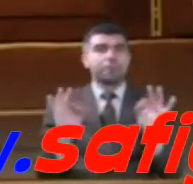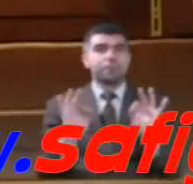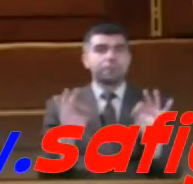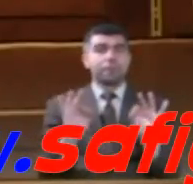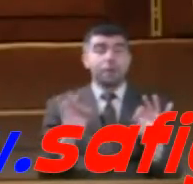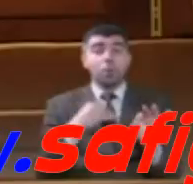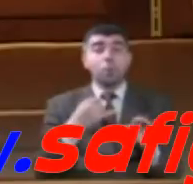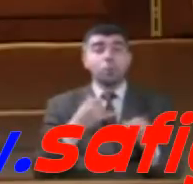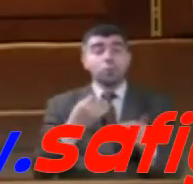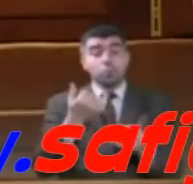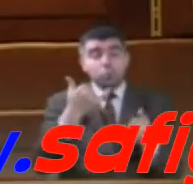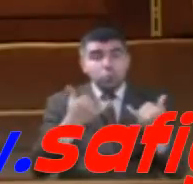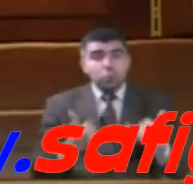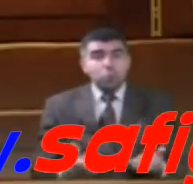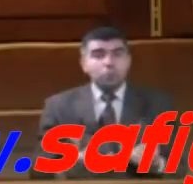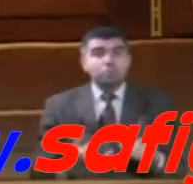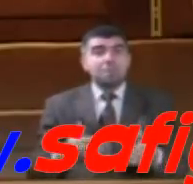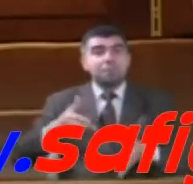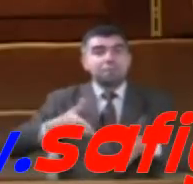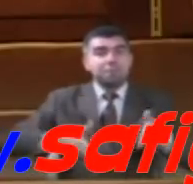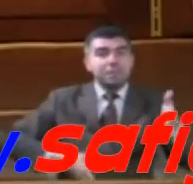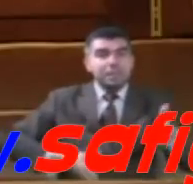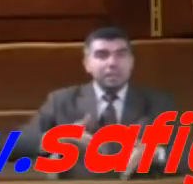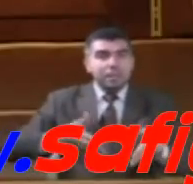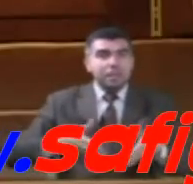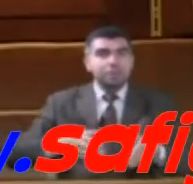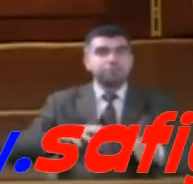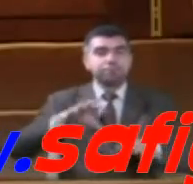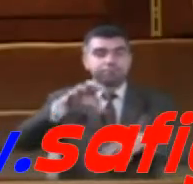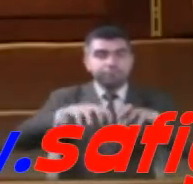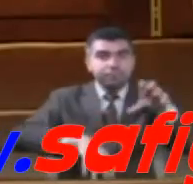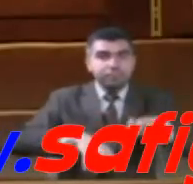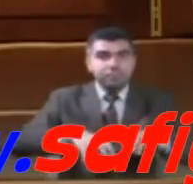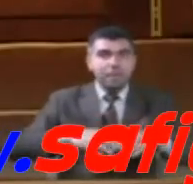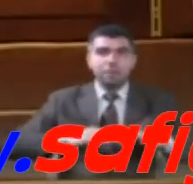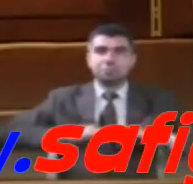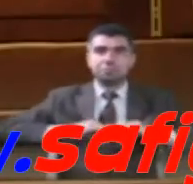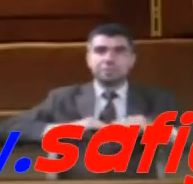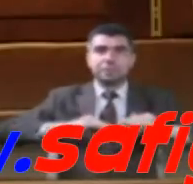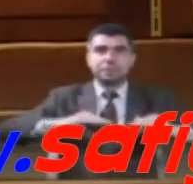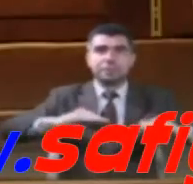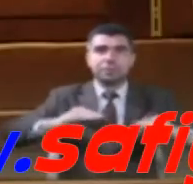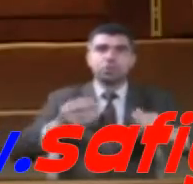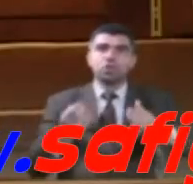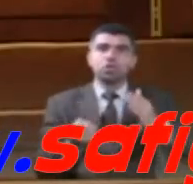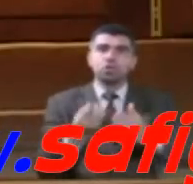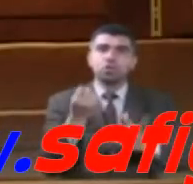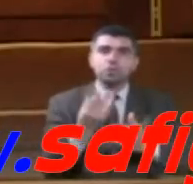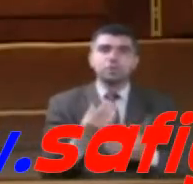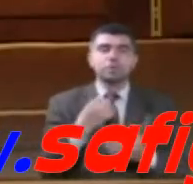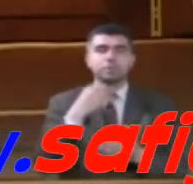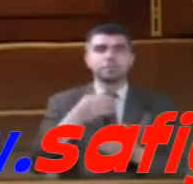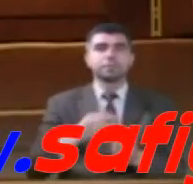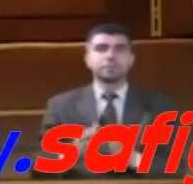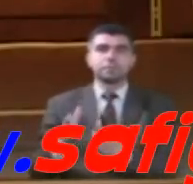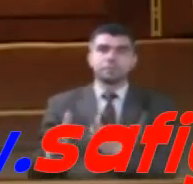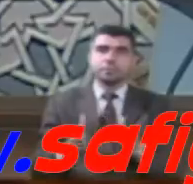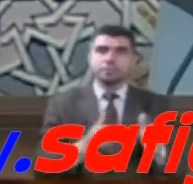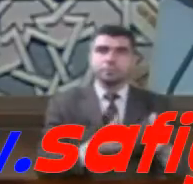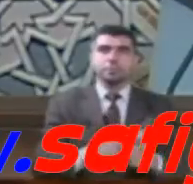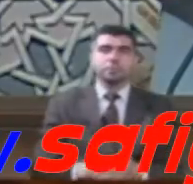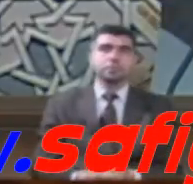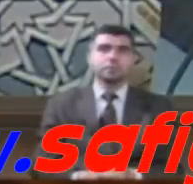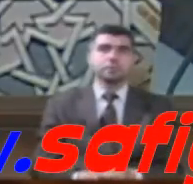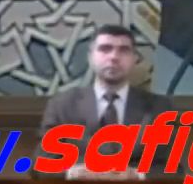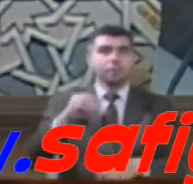كنقوموا ببناء، كاين شبكه طرقيه انهارت، خاصنا نقوموا بواحد الواجب ديال ناكا وزاره. وشكرا. شكرا. هل